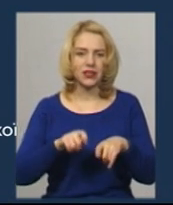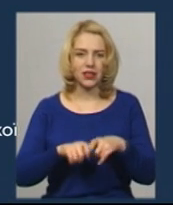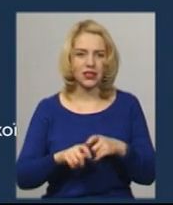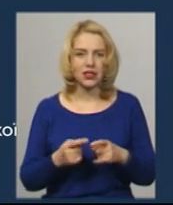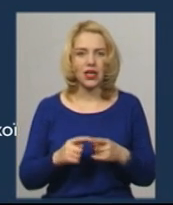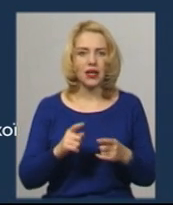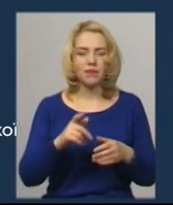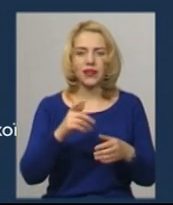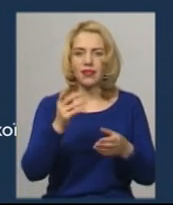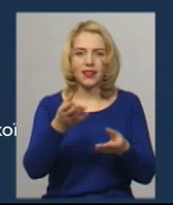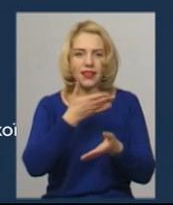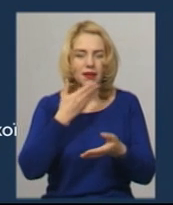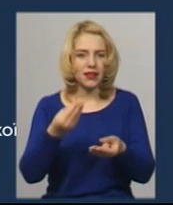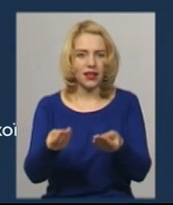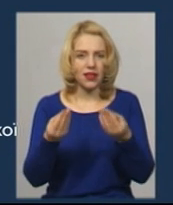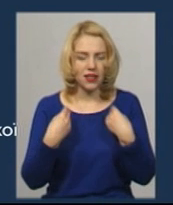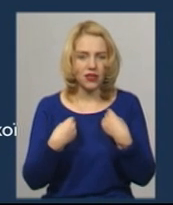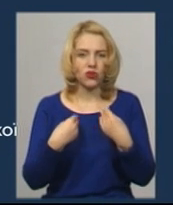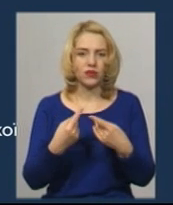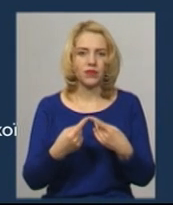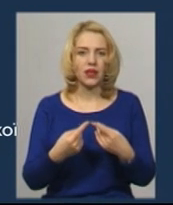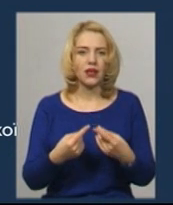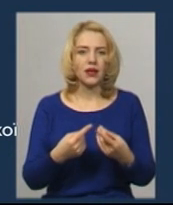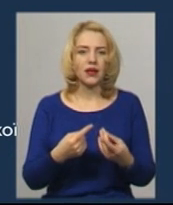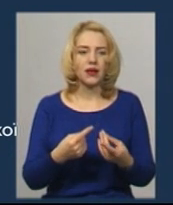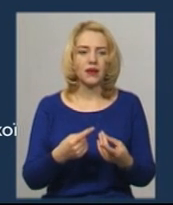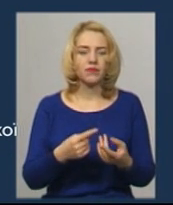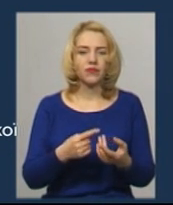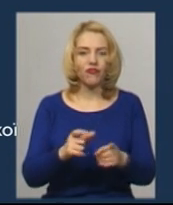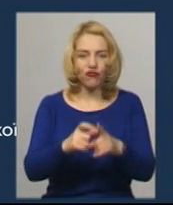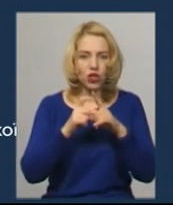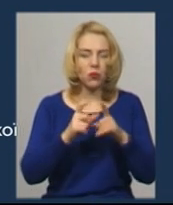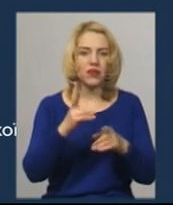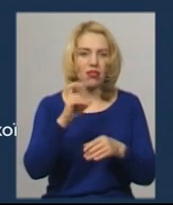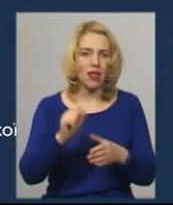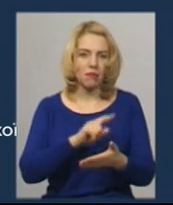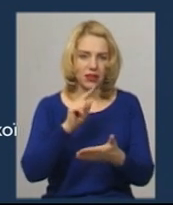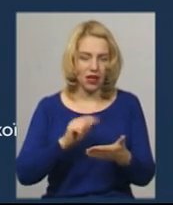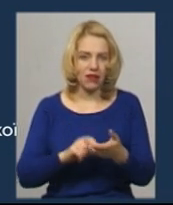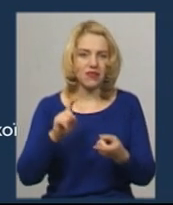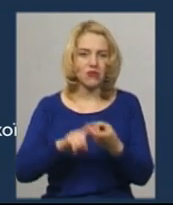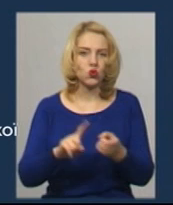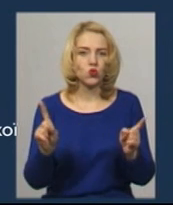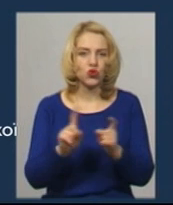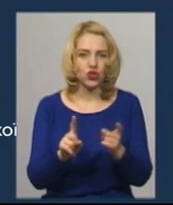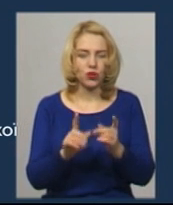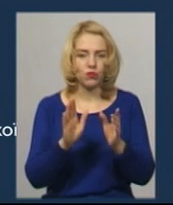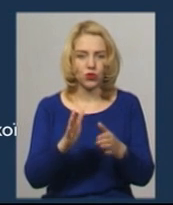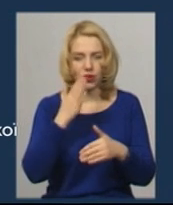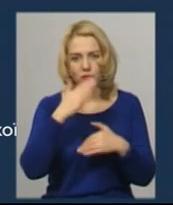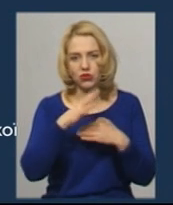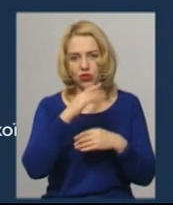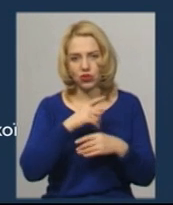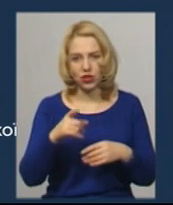причин експертами не надано відповіді на усі поставлені слідчим питання. У зв'язку із чим, найближчим часом буде призначено ще